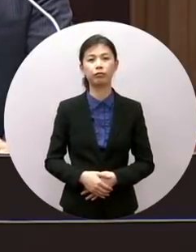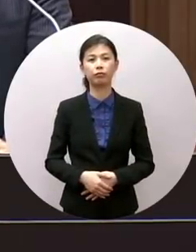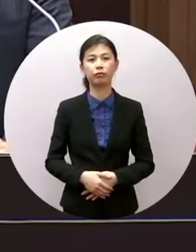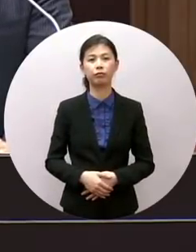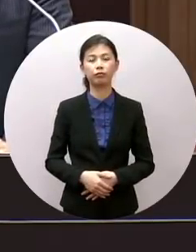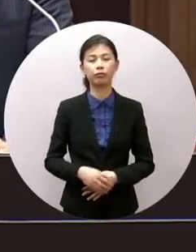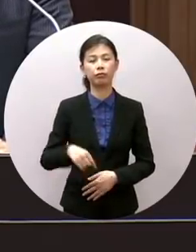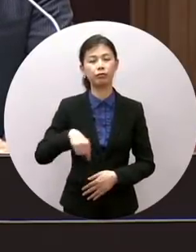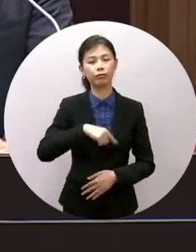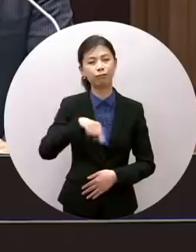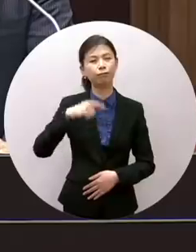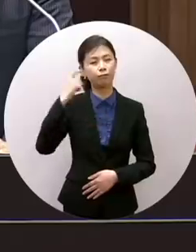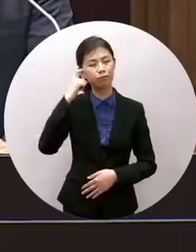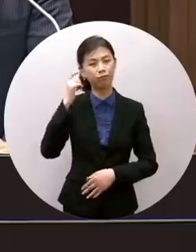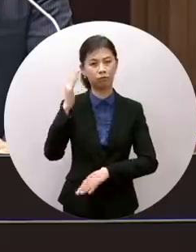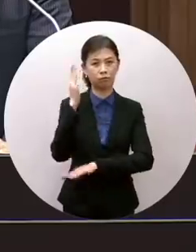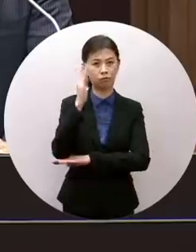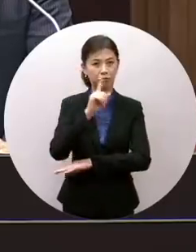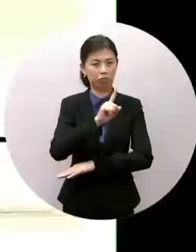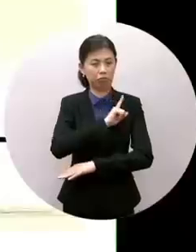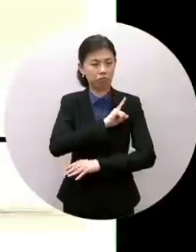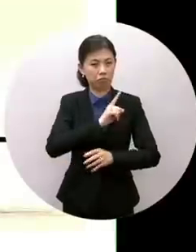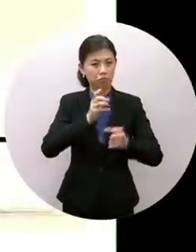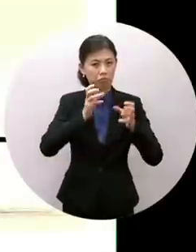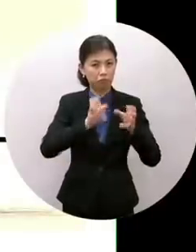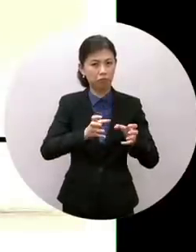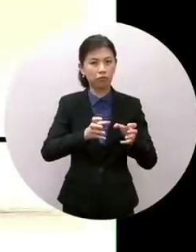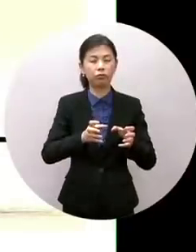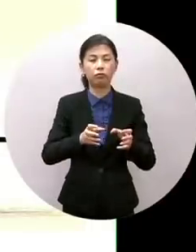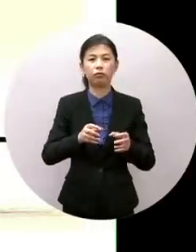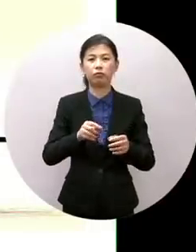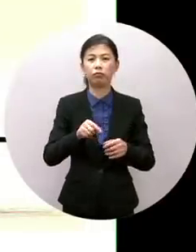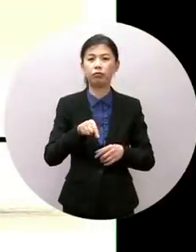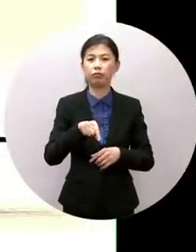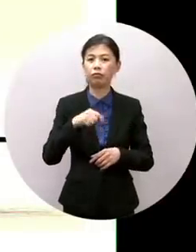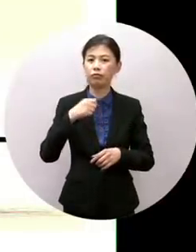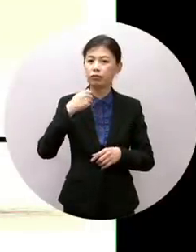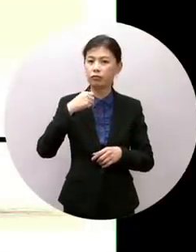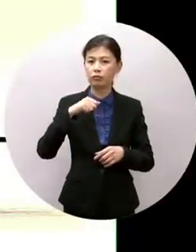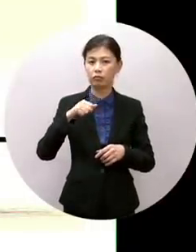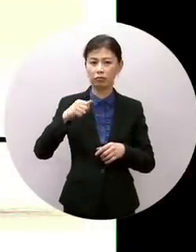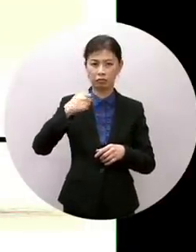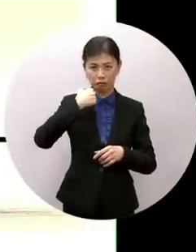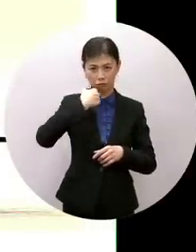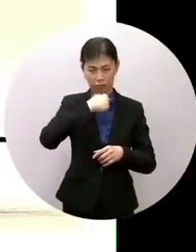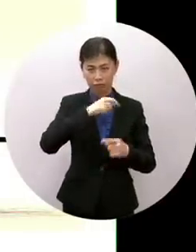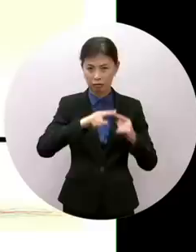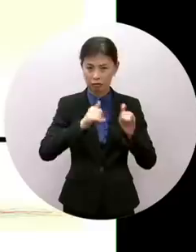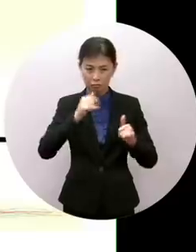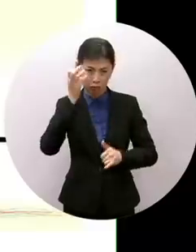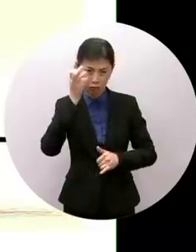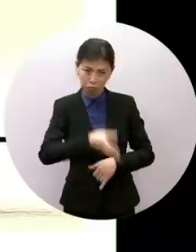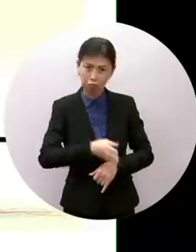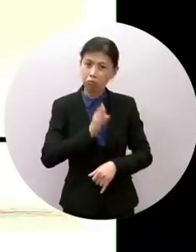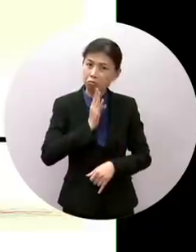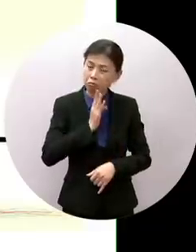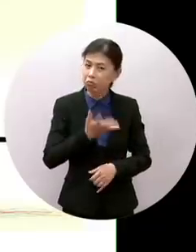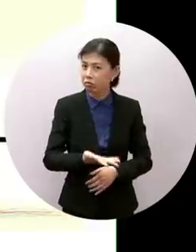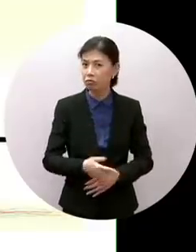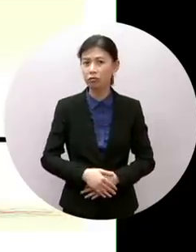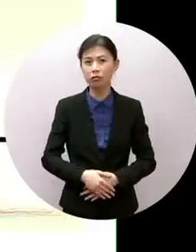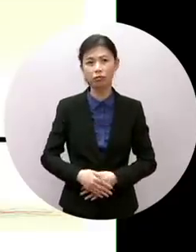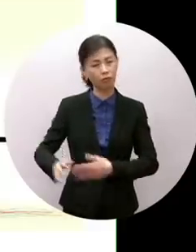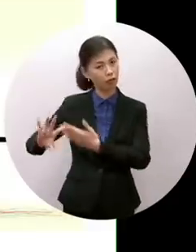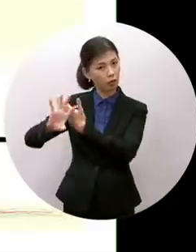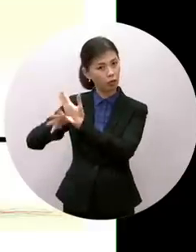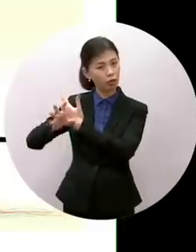我们认为啊，政府是自创国民歧视待遇呢。真的，你看看，如我们看那个